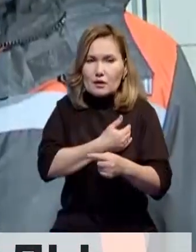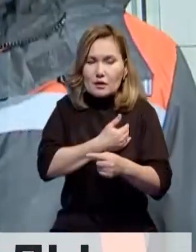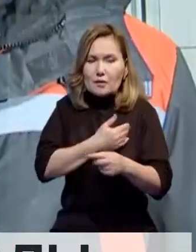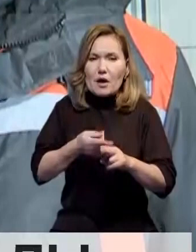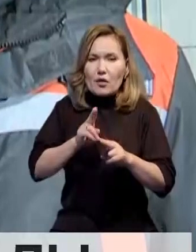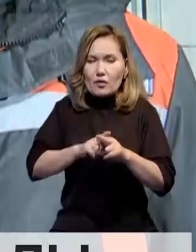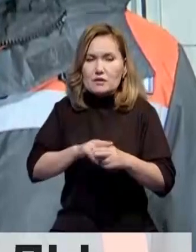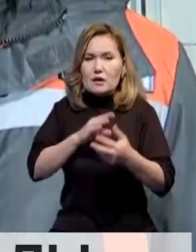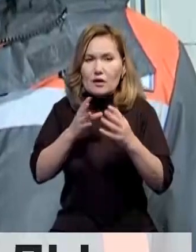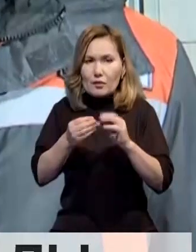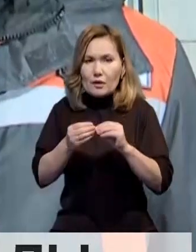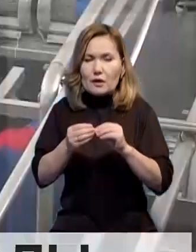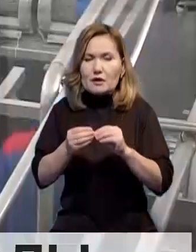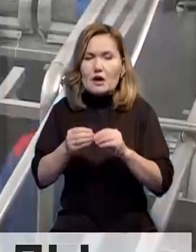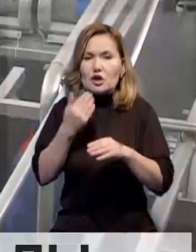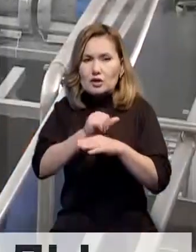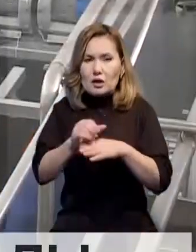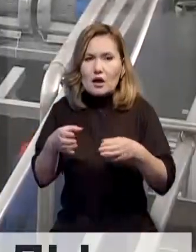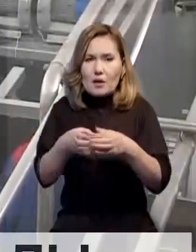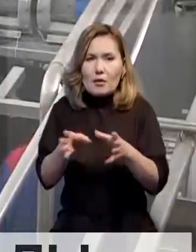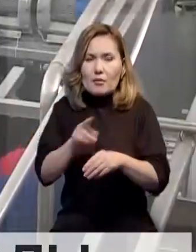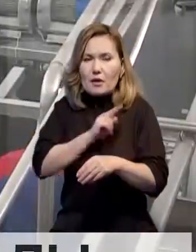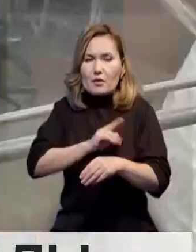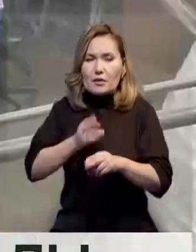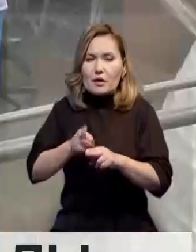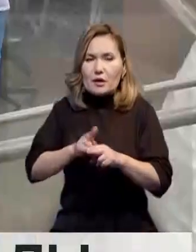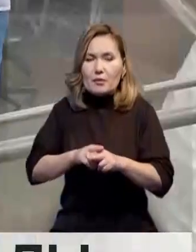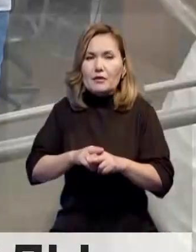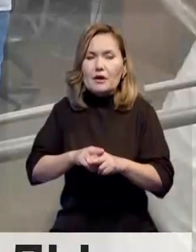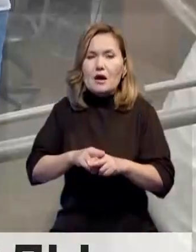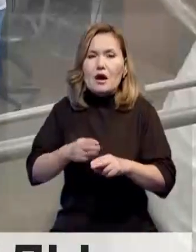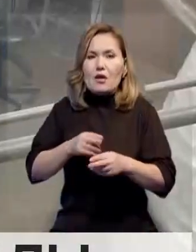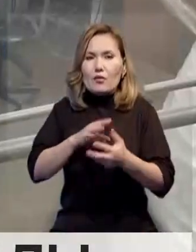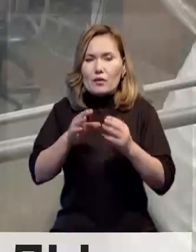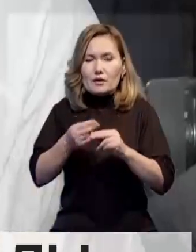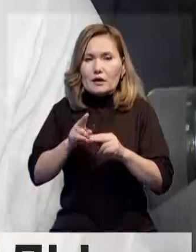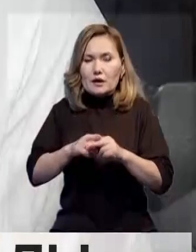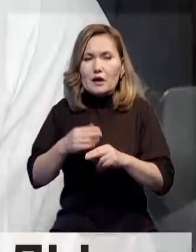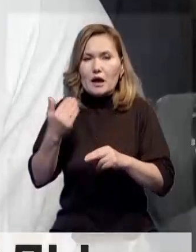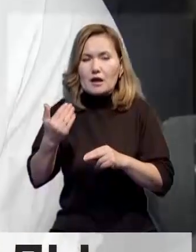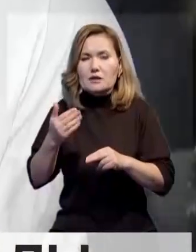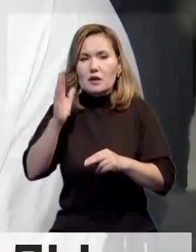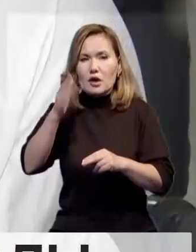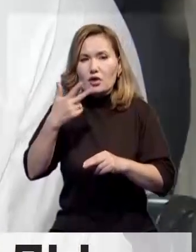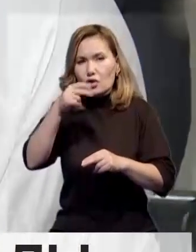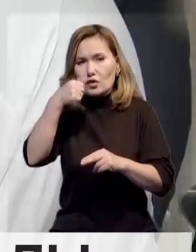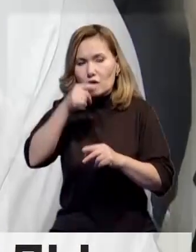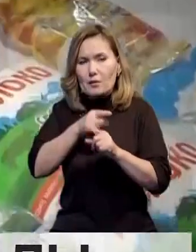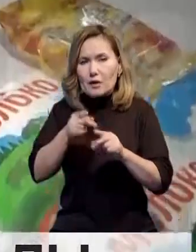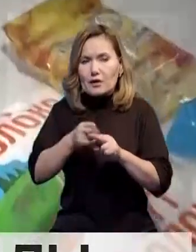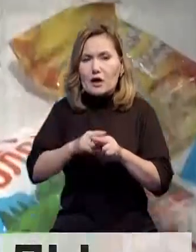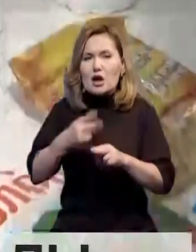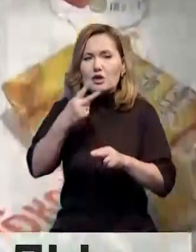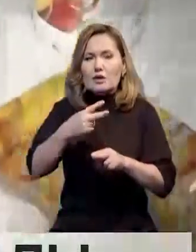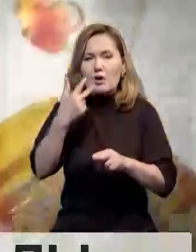кезінде олар дайын екендігін айтты. Сүт өңдеушілерді алаңдататын мәселе қыс кезіндегі шикізаттың тапшылығы. Алдағы 3 жылда салынатын 23